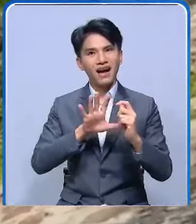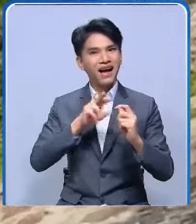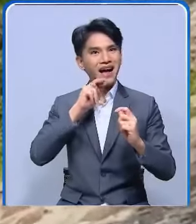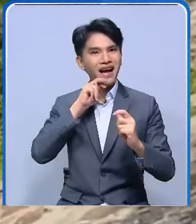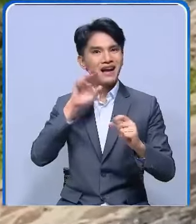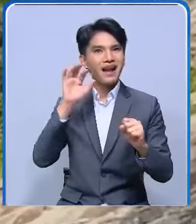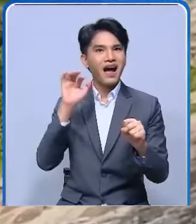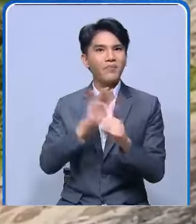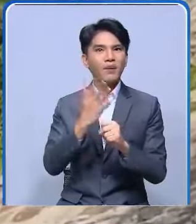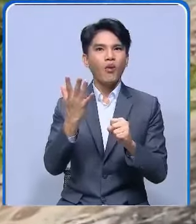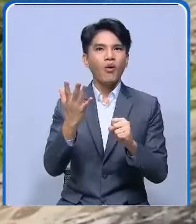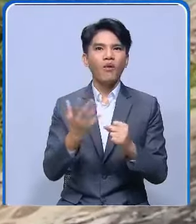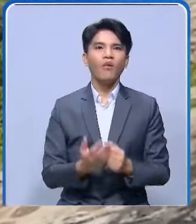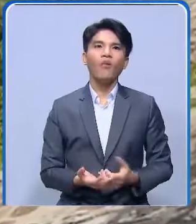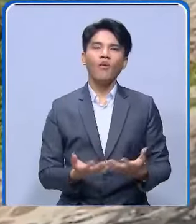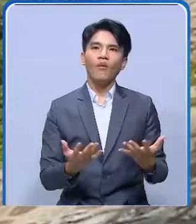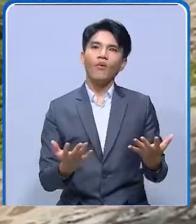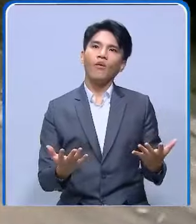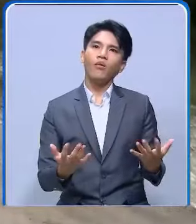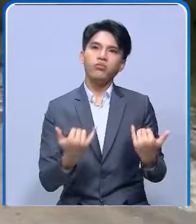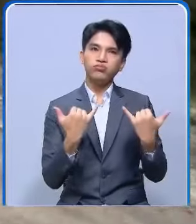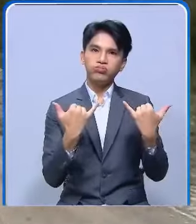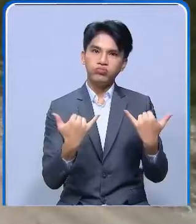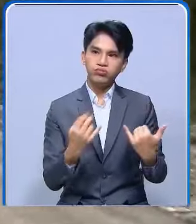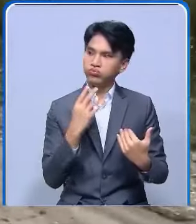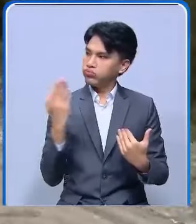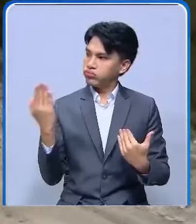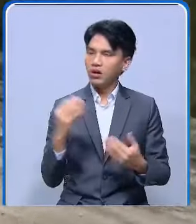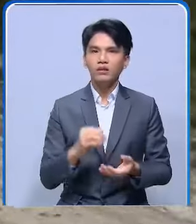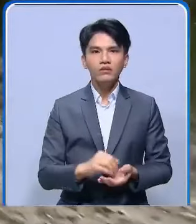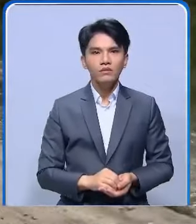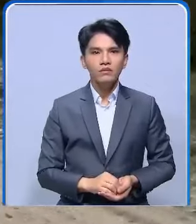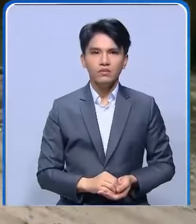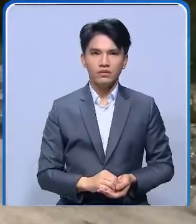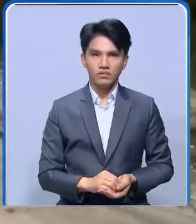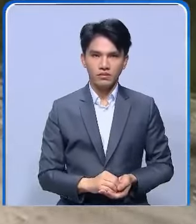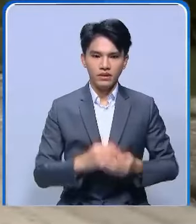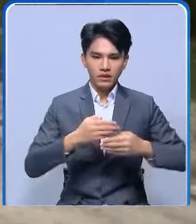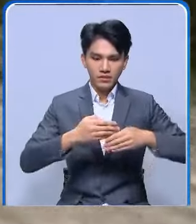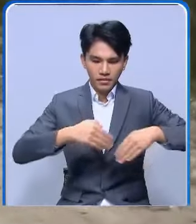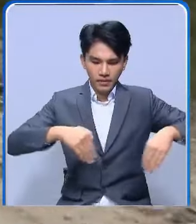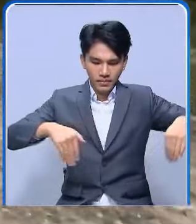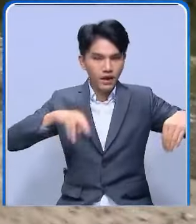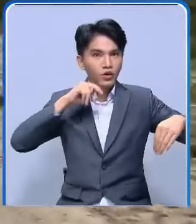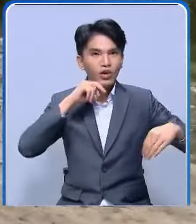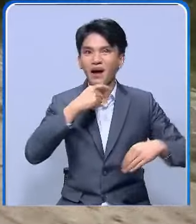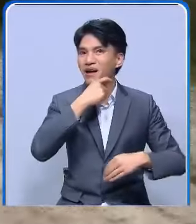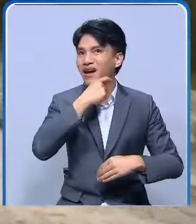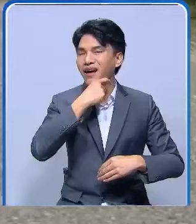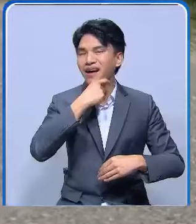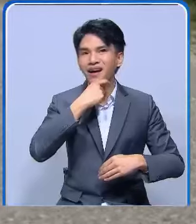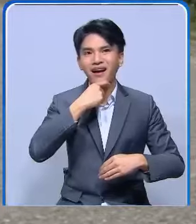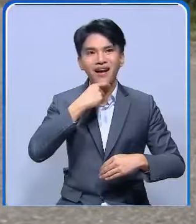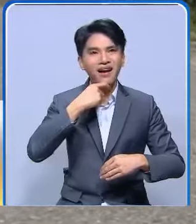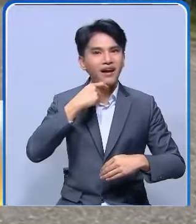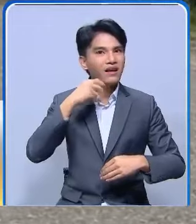คลนน้ำกินน้ำใช้กันสภาพนี่ค่ะเขื่อนลำตะคองนะคะบริเวณประตูระบายน้ำแห้งจนน้ำท่วมไม่ถึง